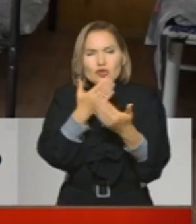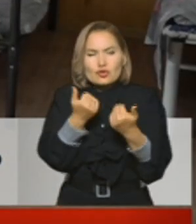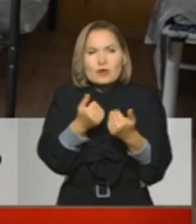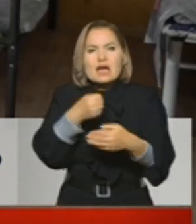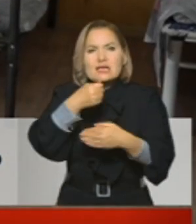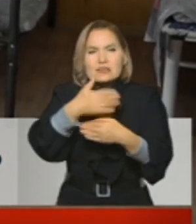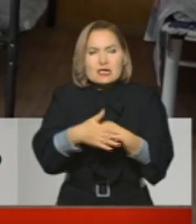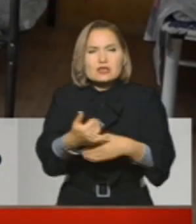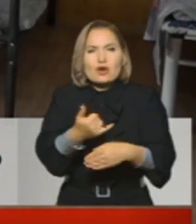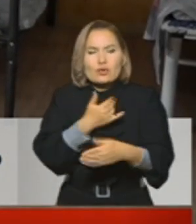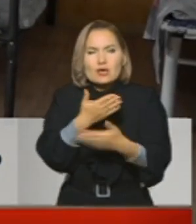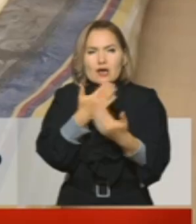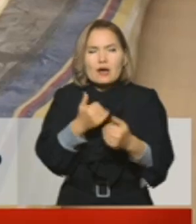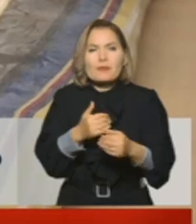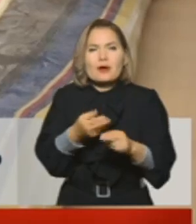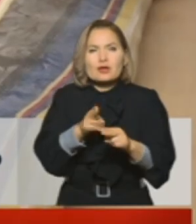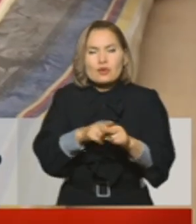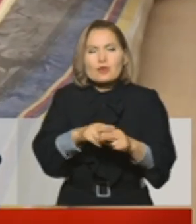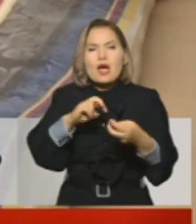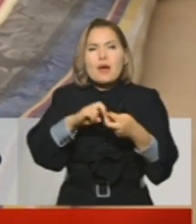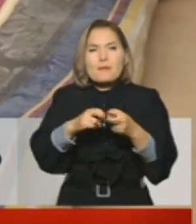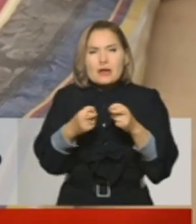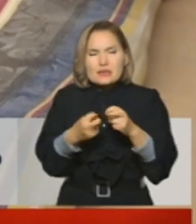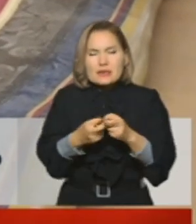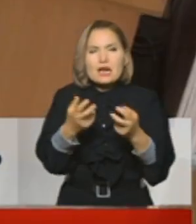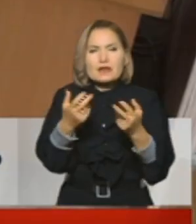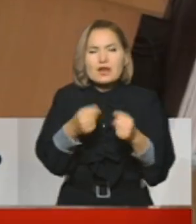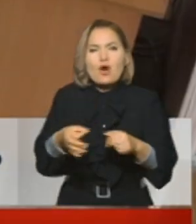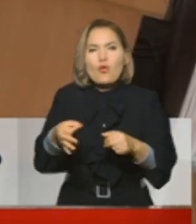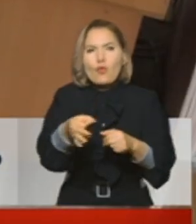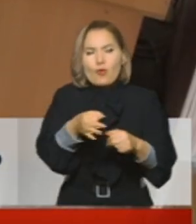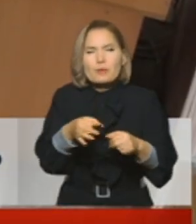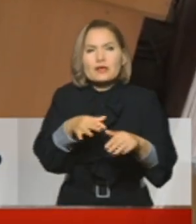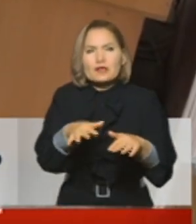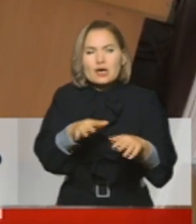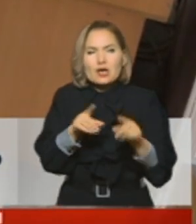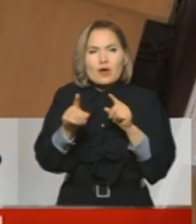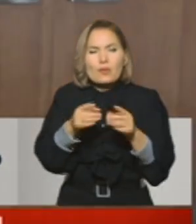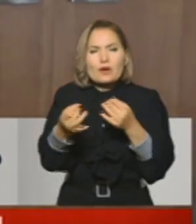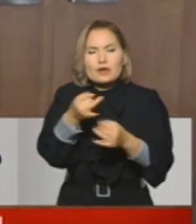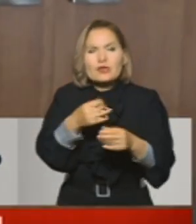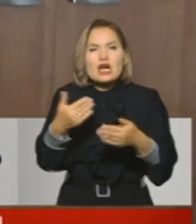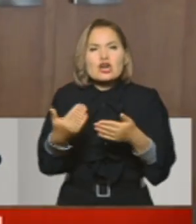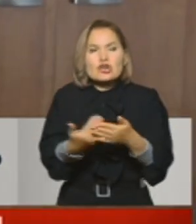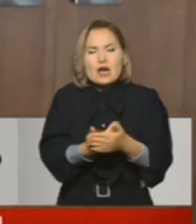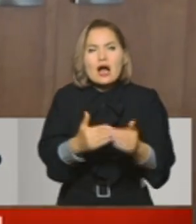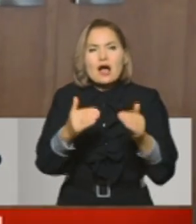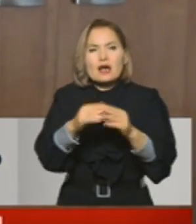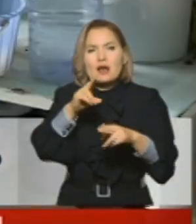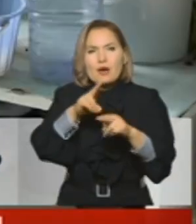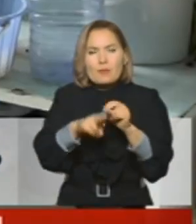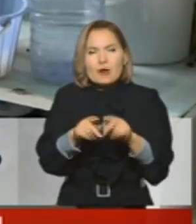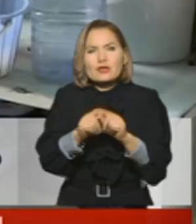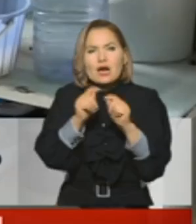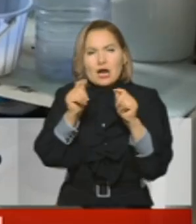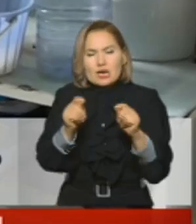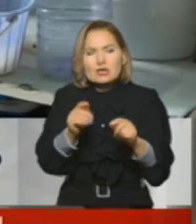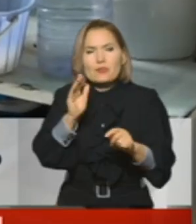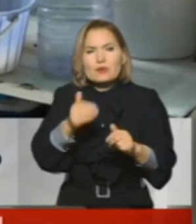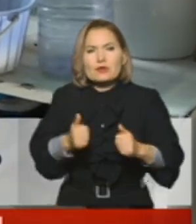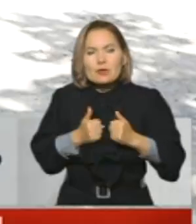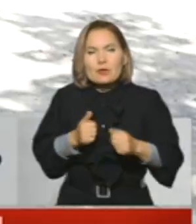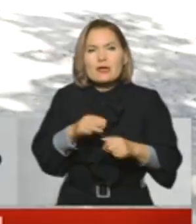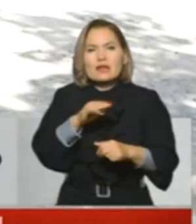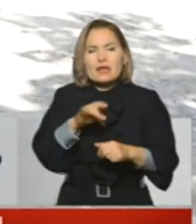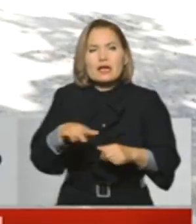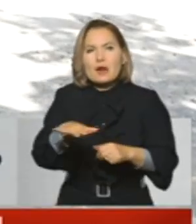Орталық басшысы бұл мәселе 42 айының басында облыстық мәслихатта қаралады, дейді. Жаңа ғимарат салу сол жиыннан кейін белгілі болмақ. Оған дейін Талғардағы жедел